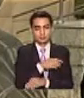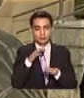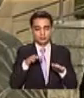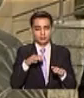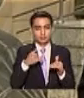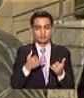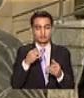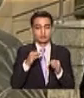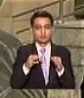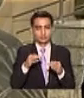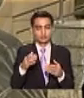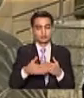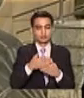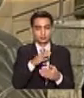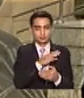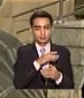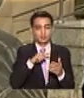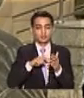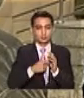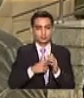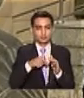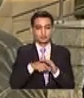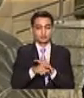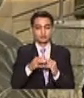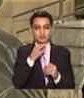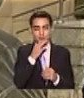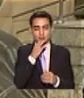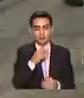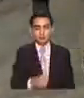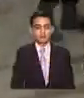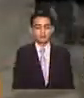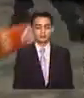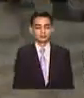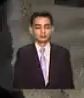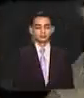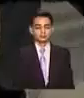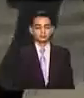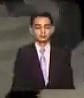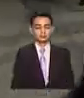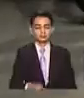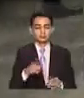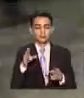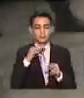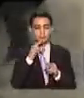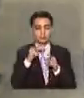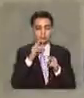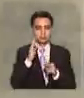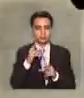суд вынес решение. Но, похоже, точку в этой истории пока ставить рано. А будете обжаловать,